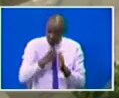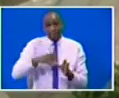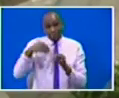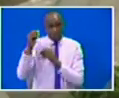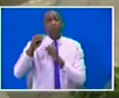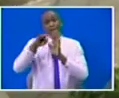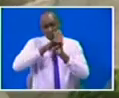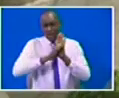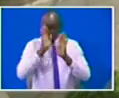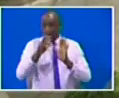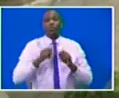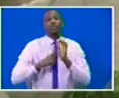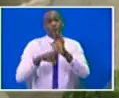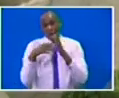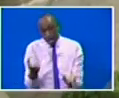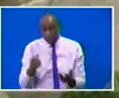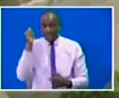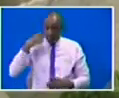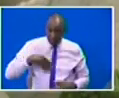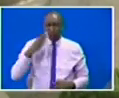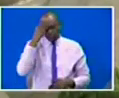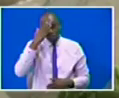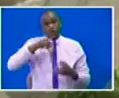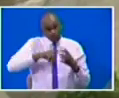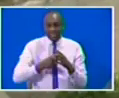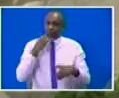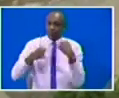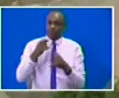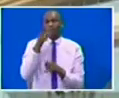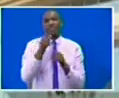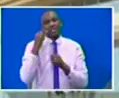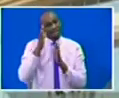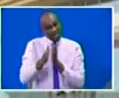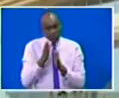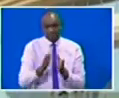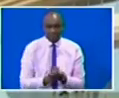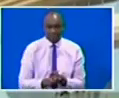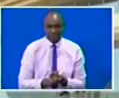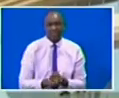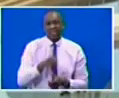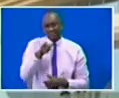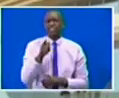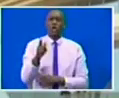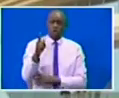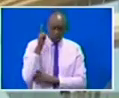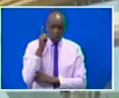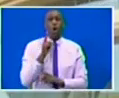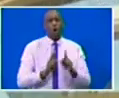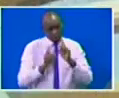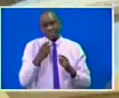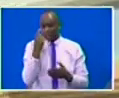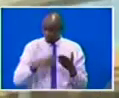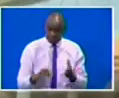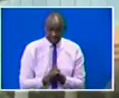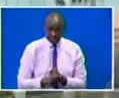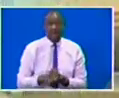kamili inatazamiwa kutolewa kwa Kenya kuanza kusherekea reli ya kisasa. Ni sheria kali kutoka kwa Rais Uhuru Kenyatta kutokana